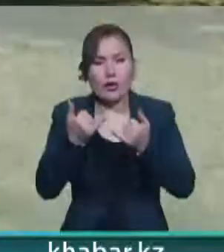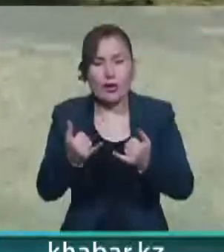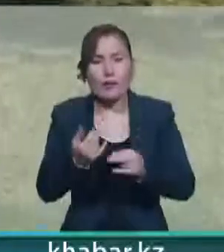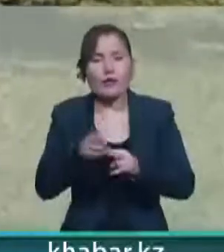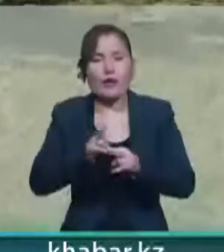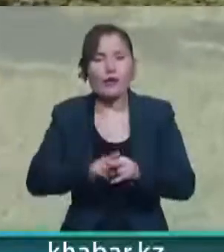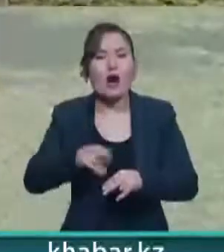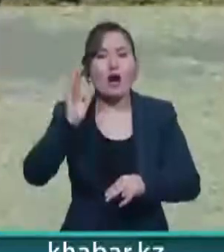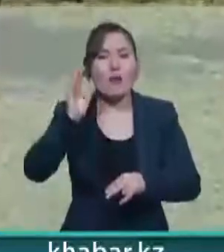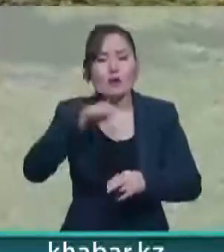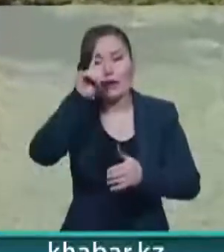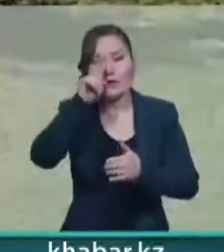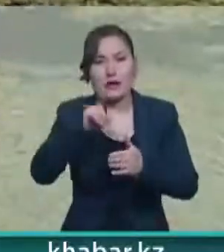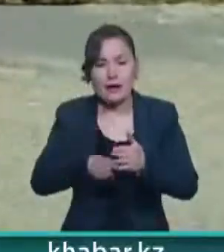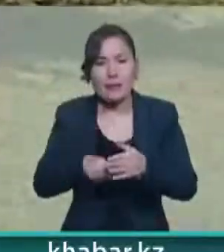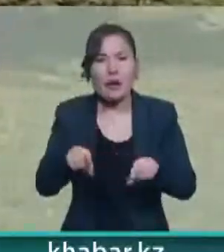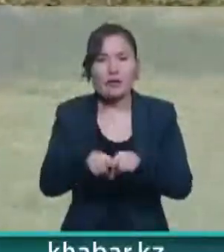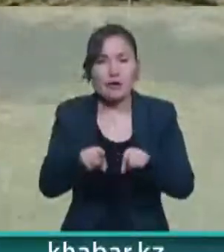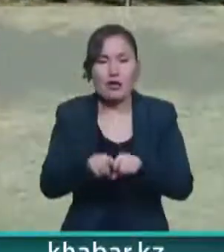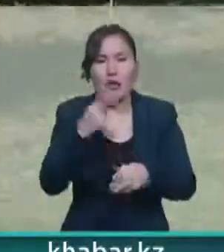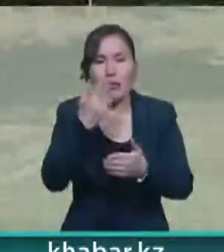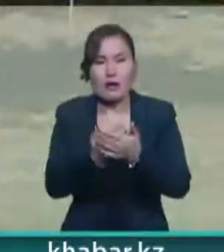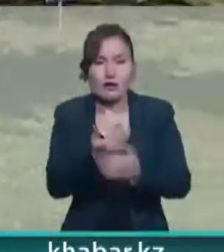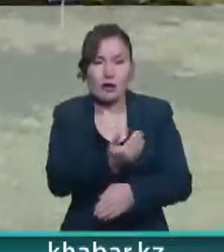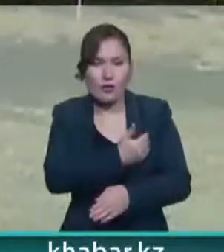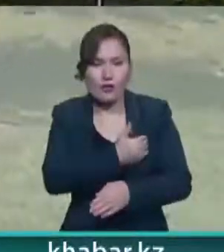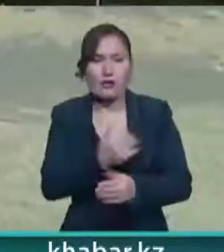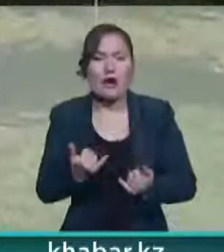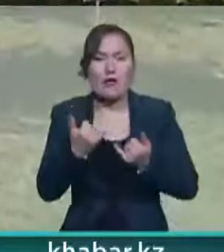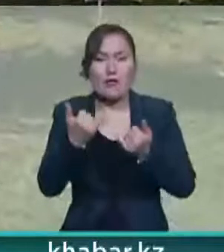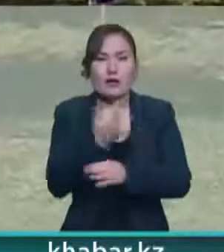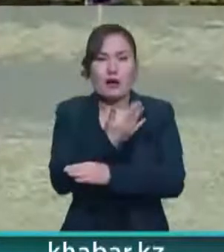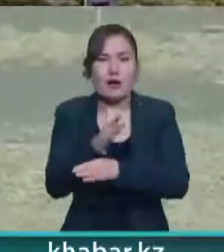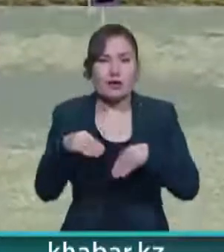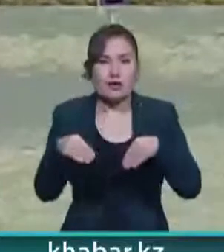және болашаққа деген сенім нышаны болады деген сенімде.